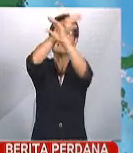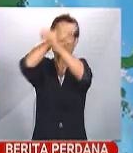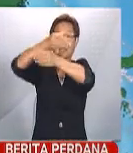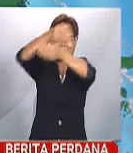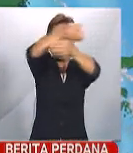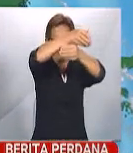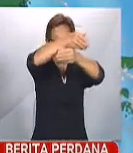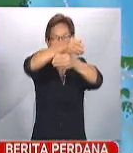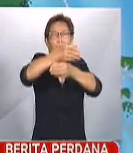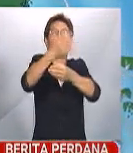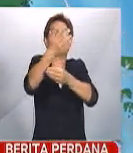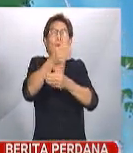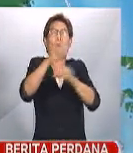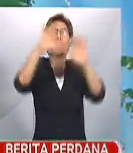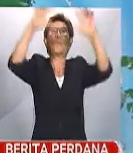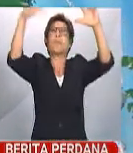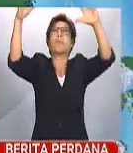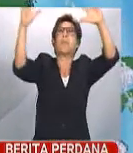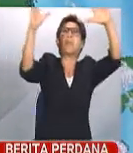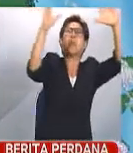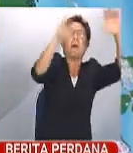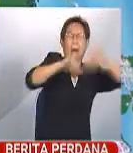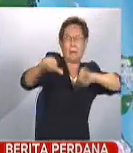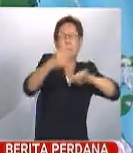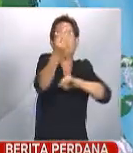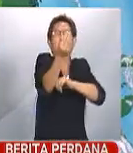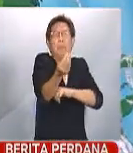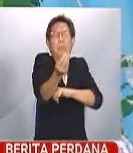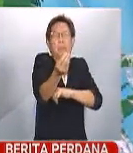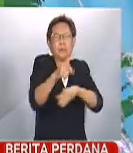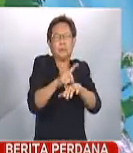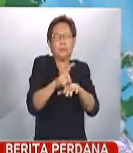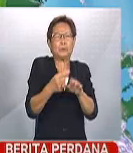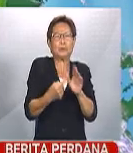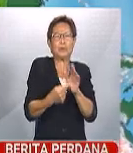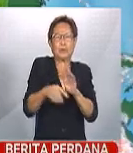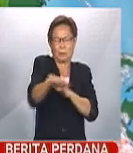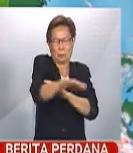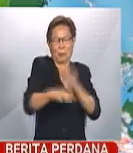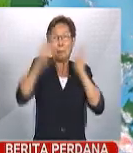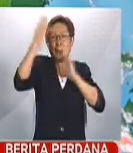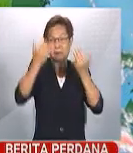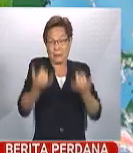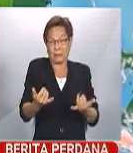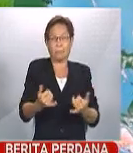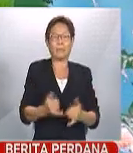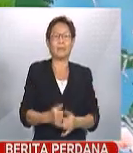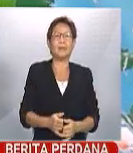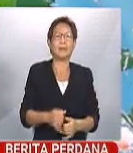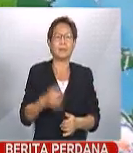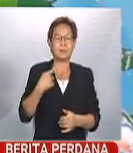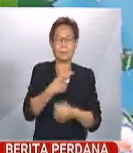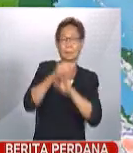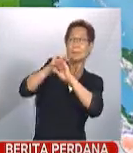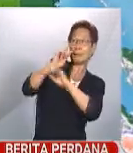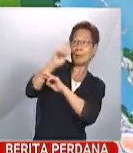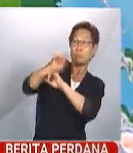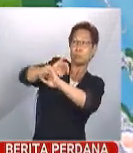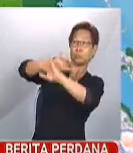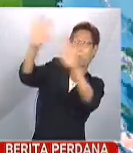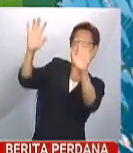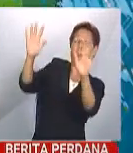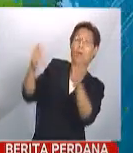kurangnya kelompok awan aktif yang meletupi kawasan di sekitar negara untuk hari ini. Dan keadaan ini dapat dilihat dengan lebih jelas